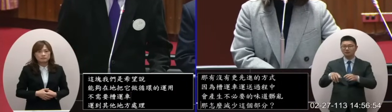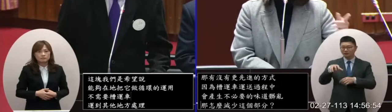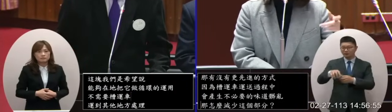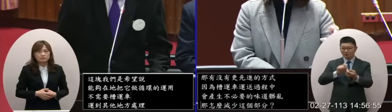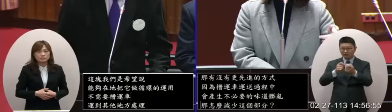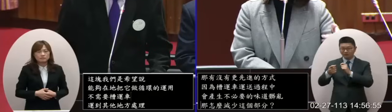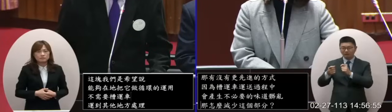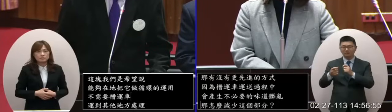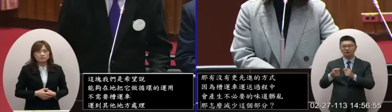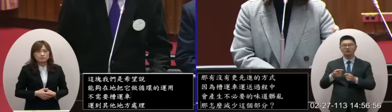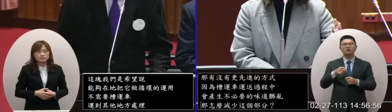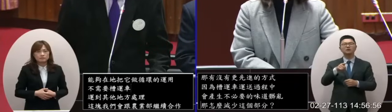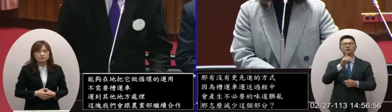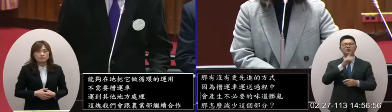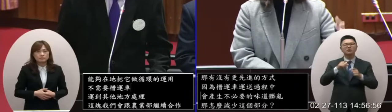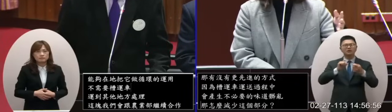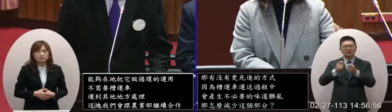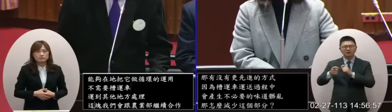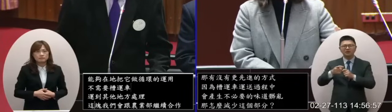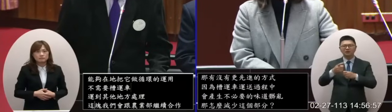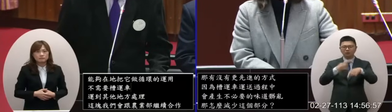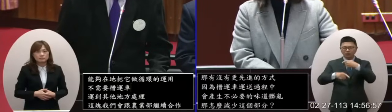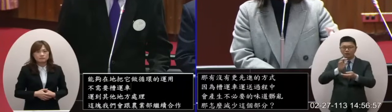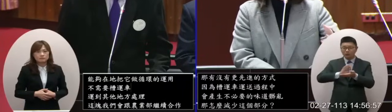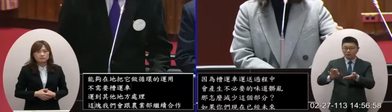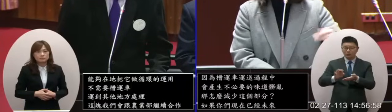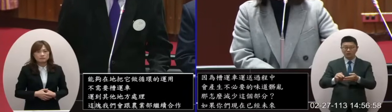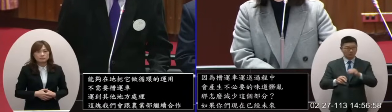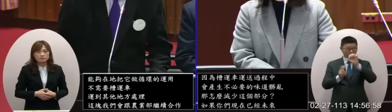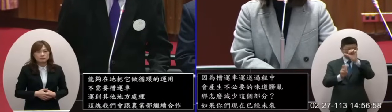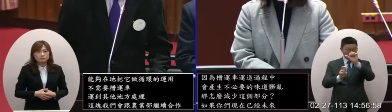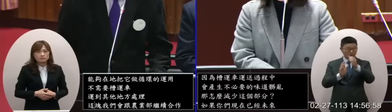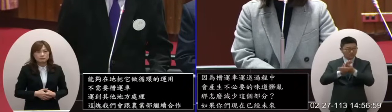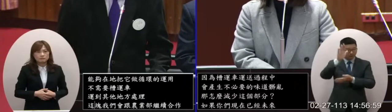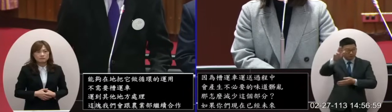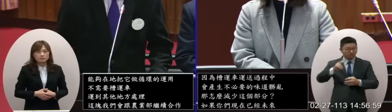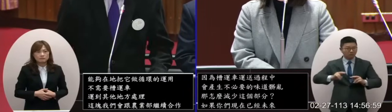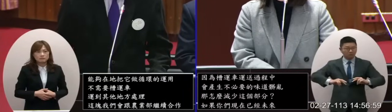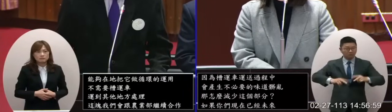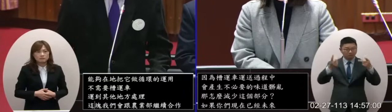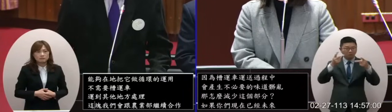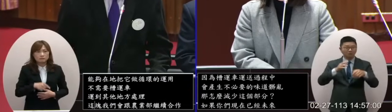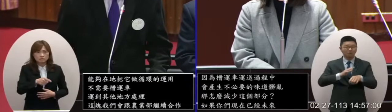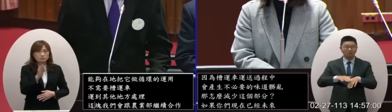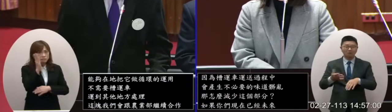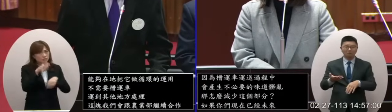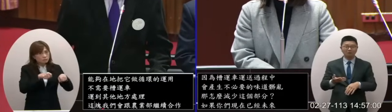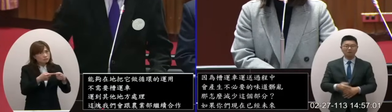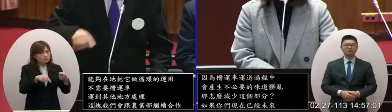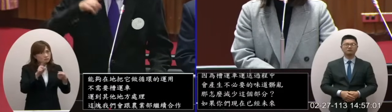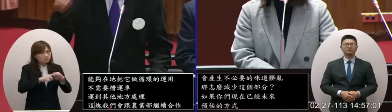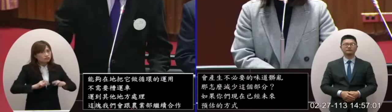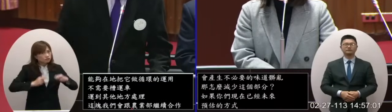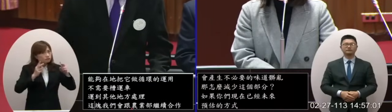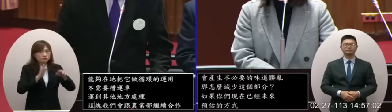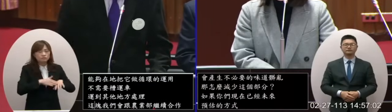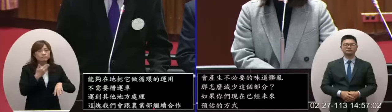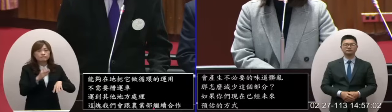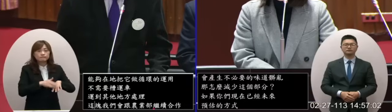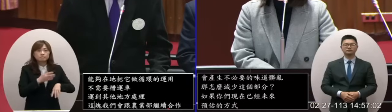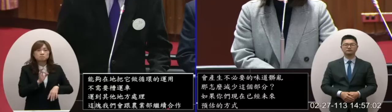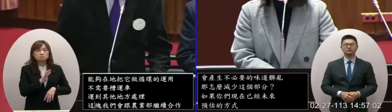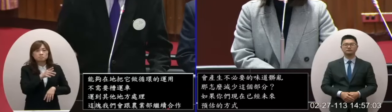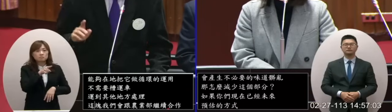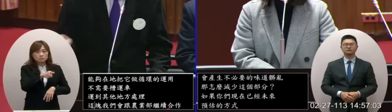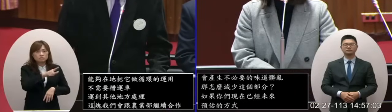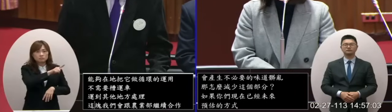不知道你们在地利用这个方式到520之后会不会改变。 这个政策应该是不会改变，因为资源的